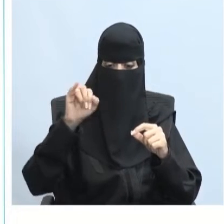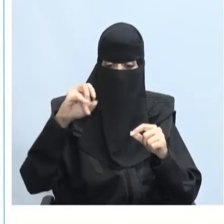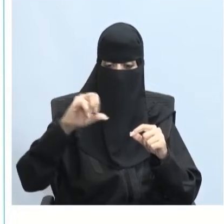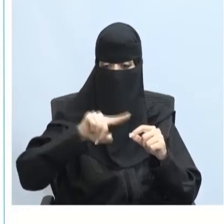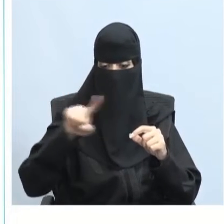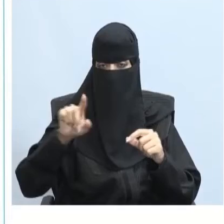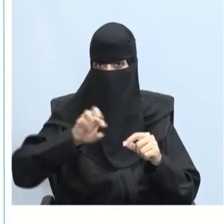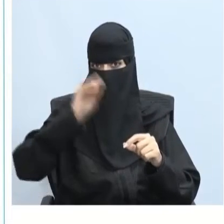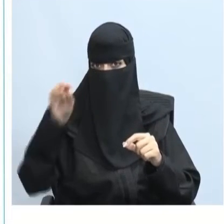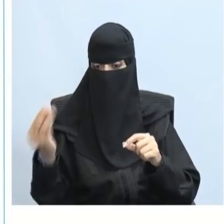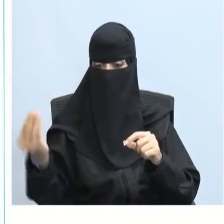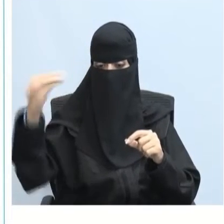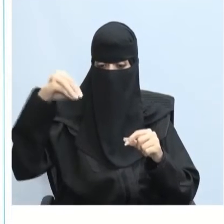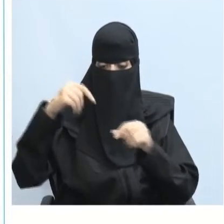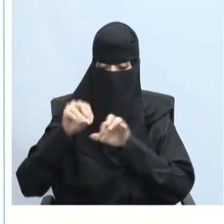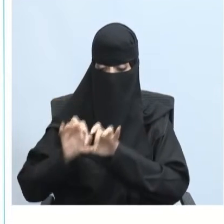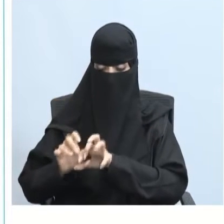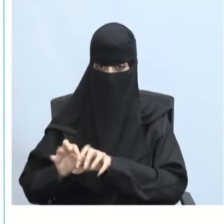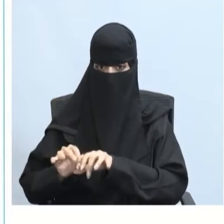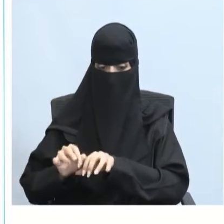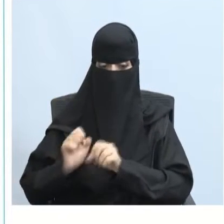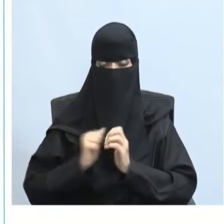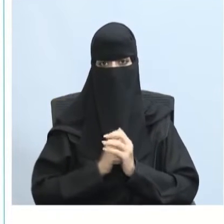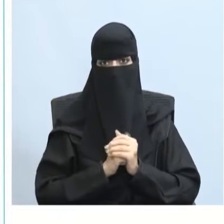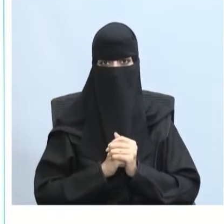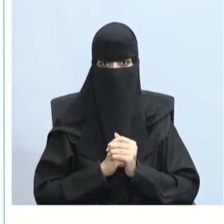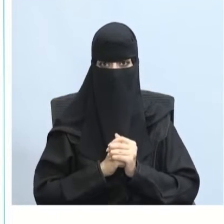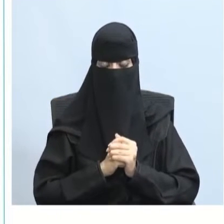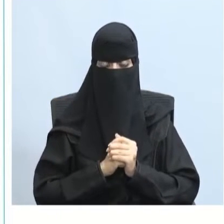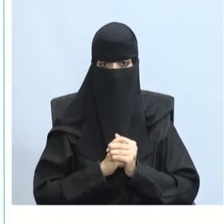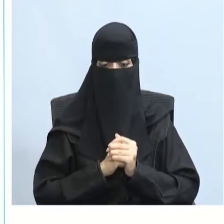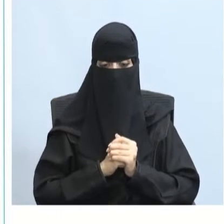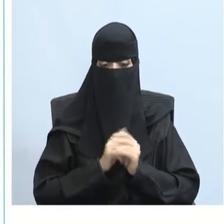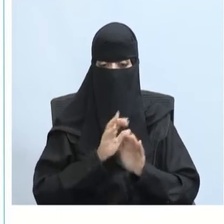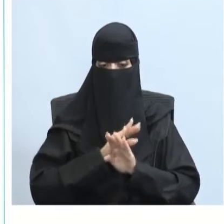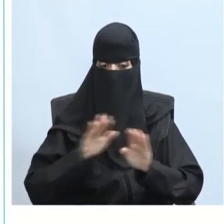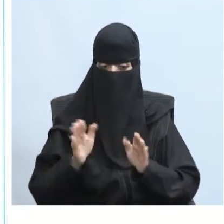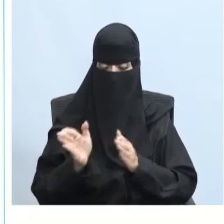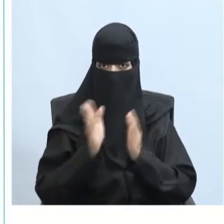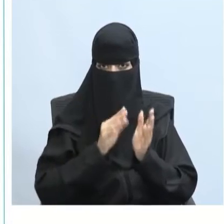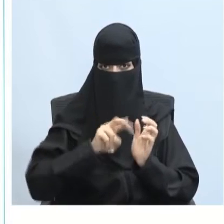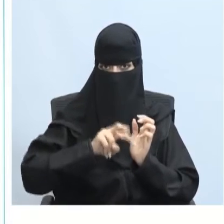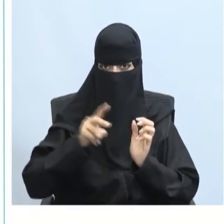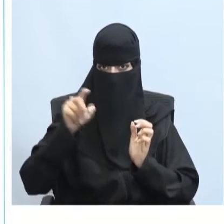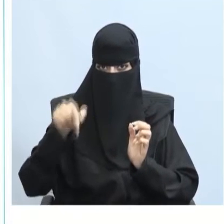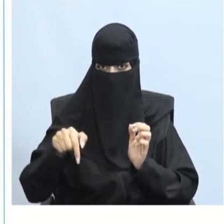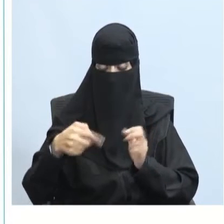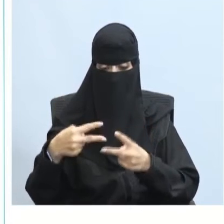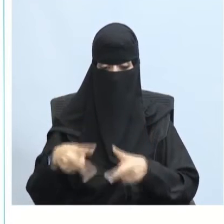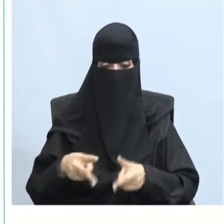اضف وكتابه الادوار بعد الانتهاء النقر على